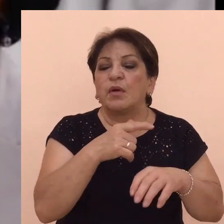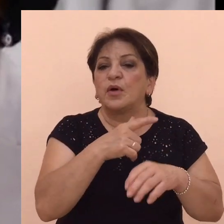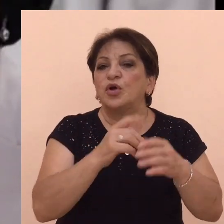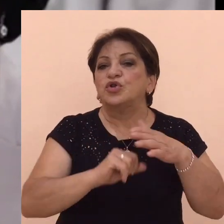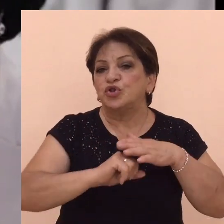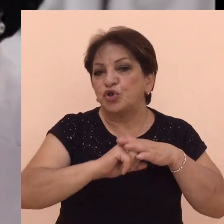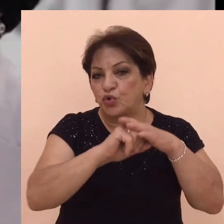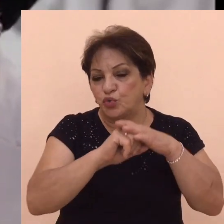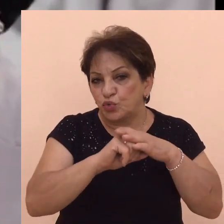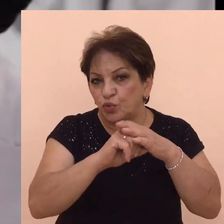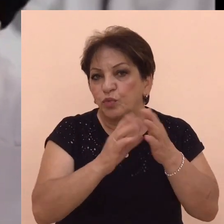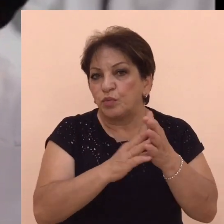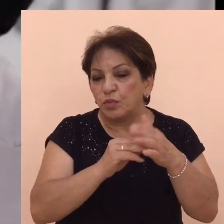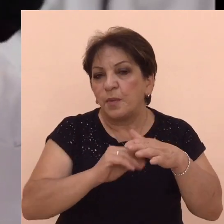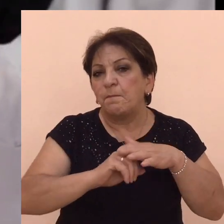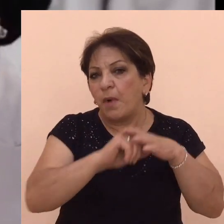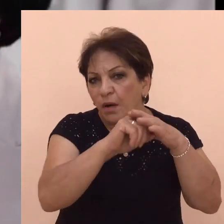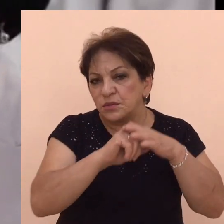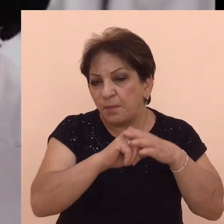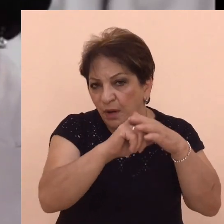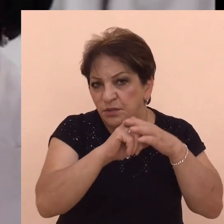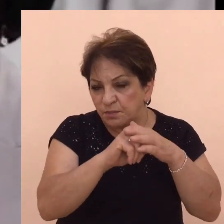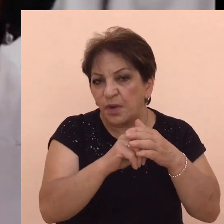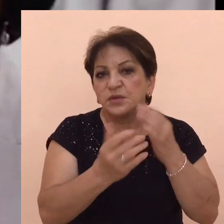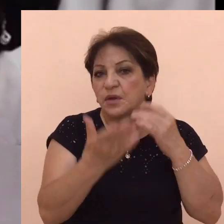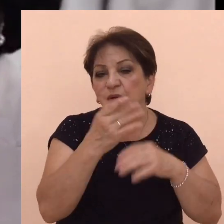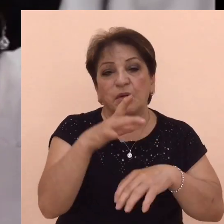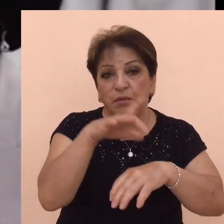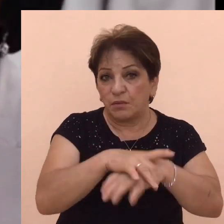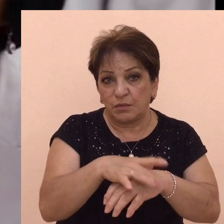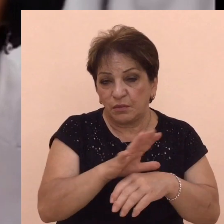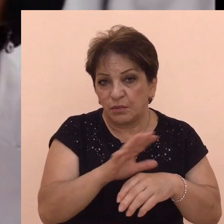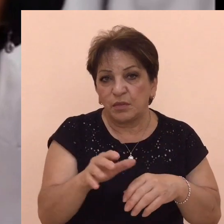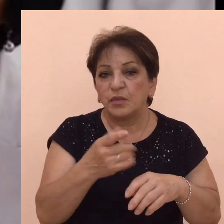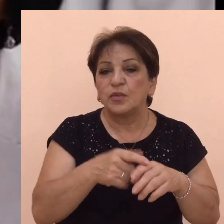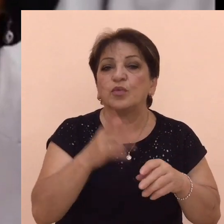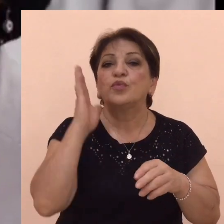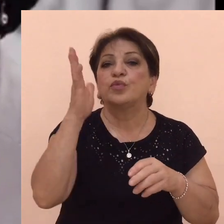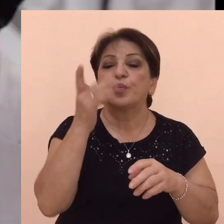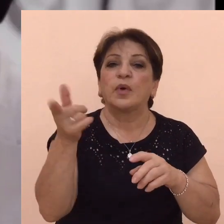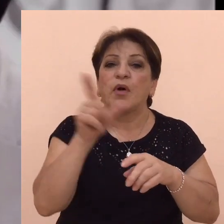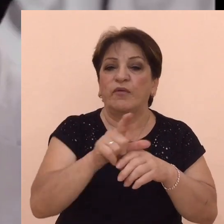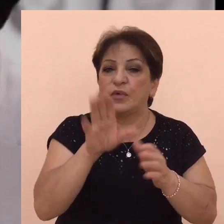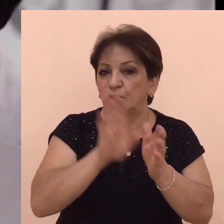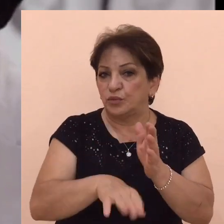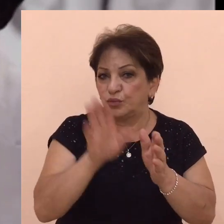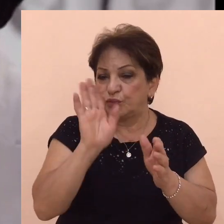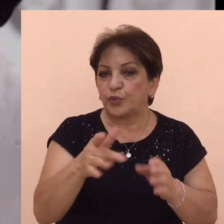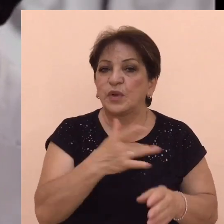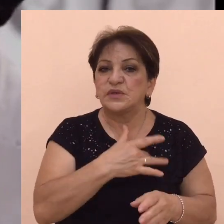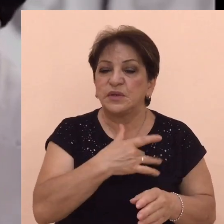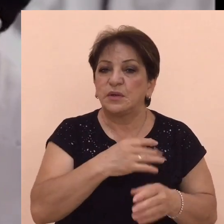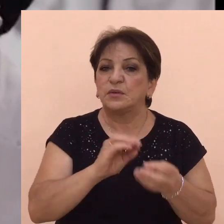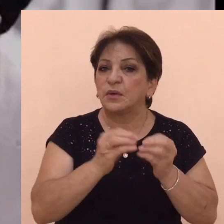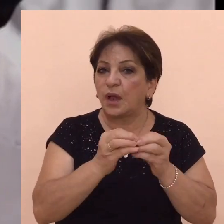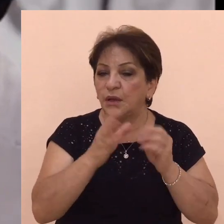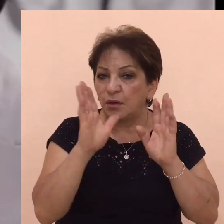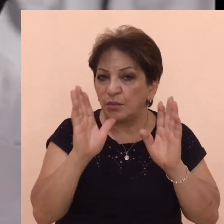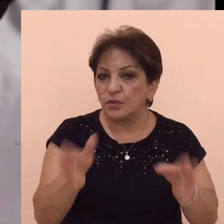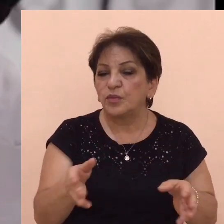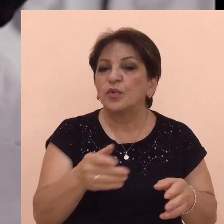ճնշումը ունենա բարձր ցուցանիշ և դա չհայտնաբերվի, հետագայում դա կարող է բերել և սիրտանոթային հիվանդությունների